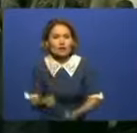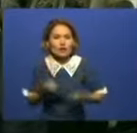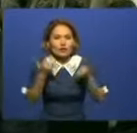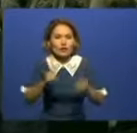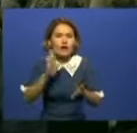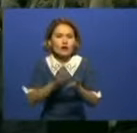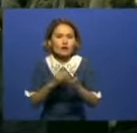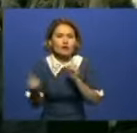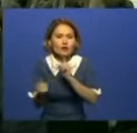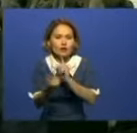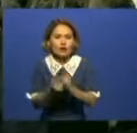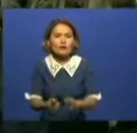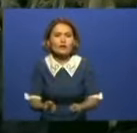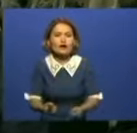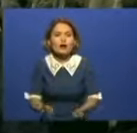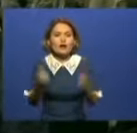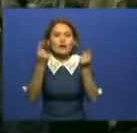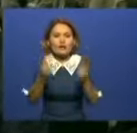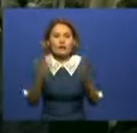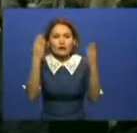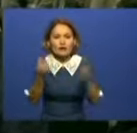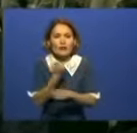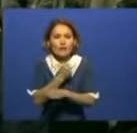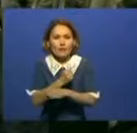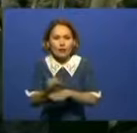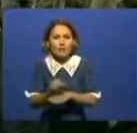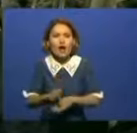ұлы жеңіс мерекесін санаулы күндер қалғанда, бұл қор бүгінде